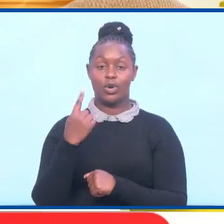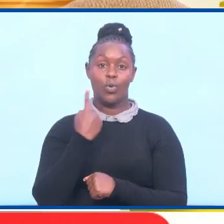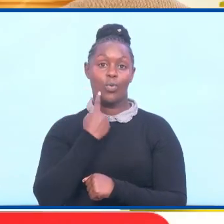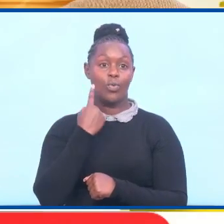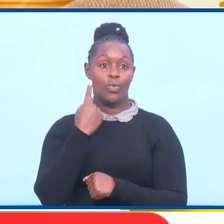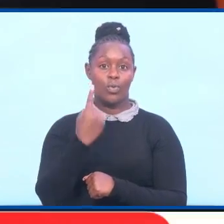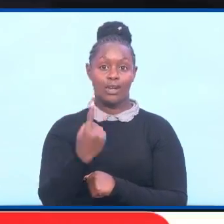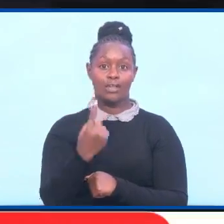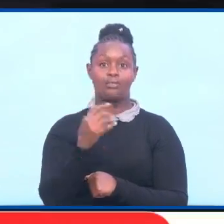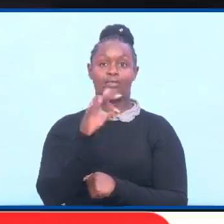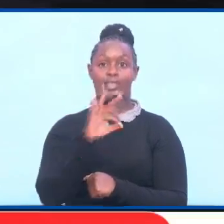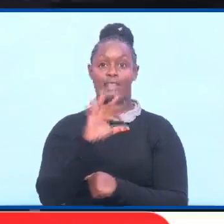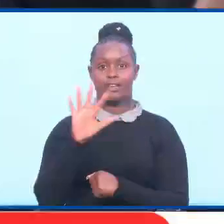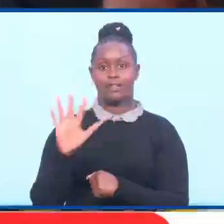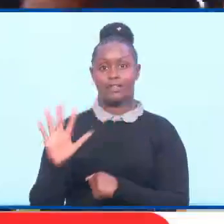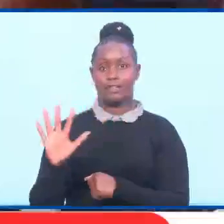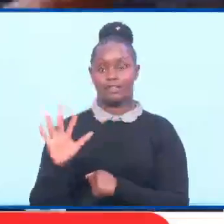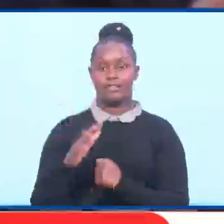135.